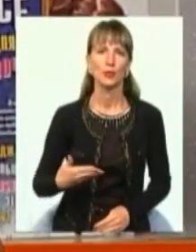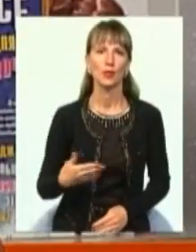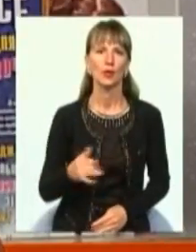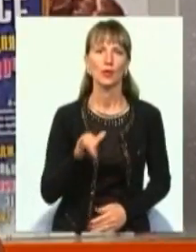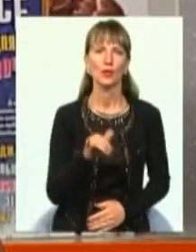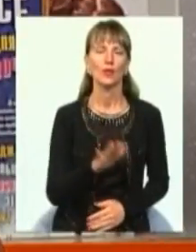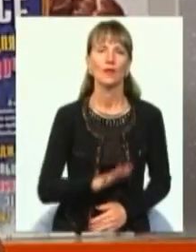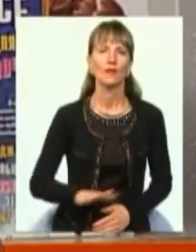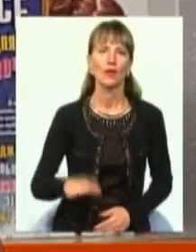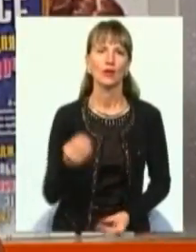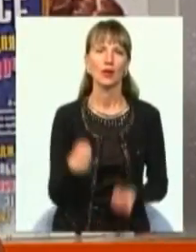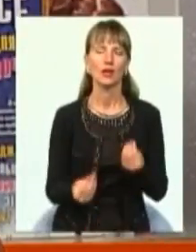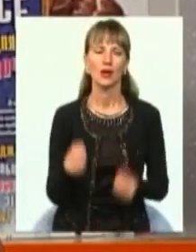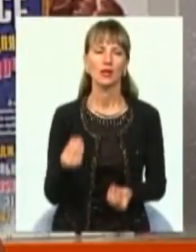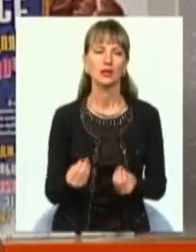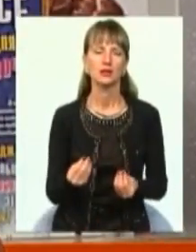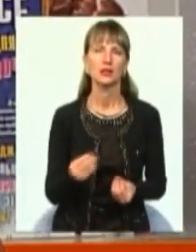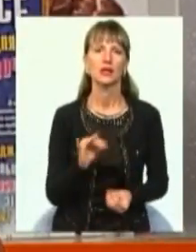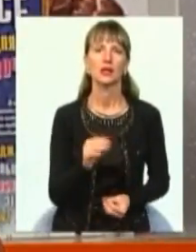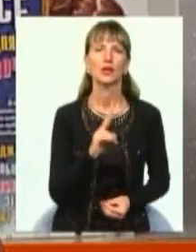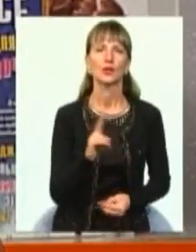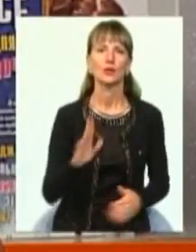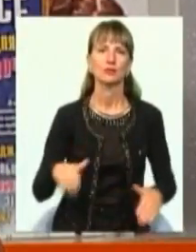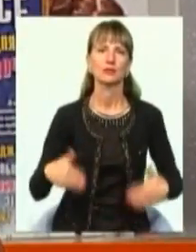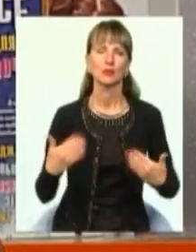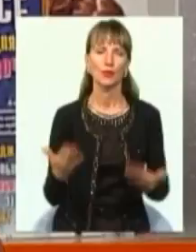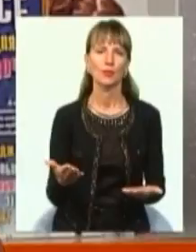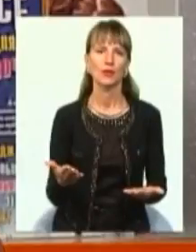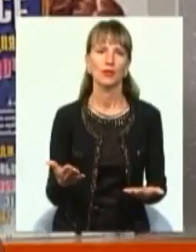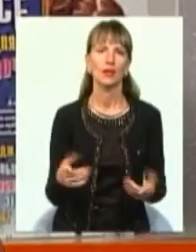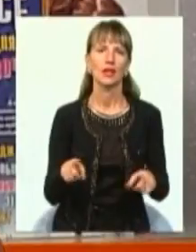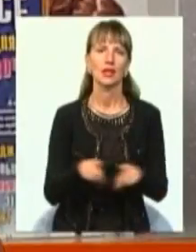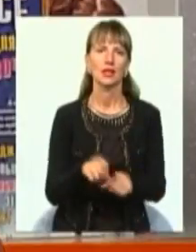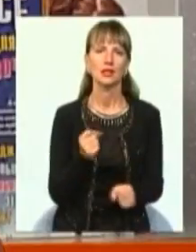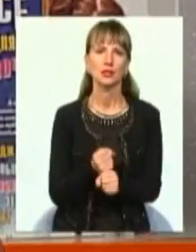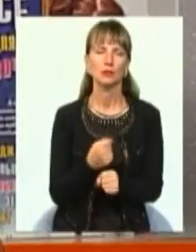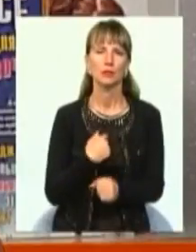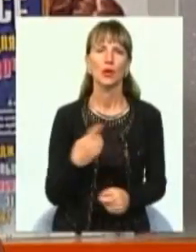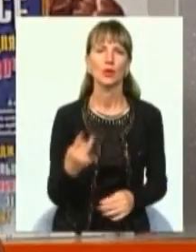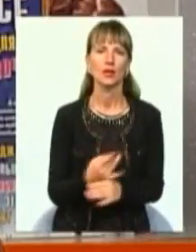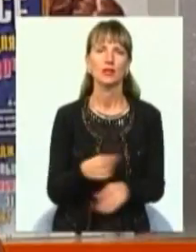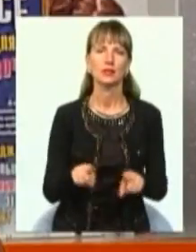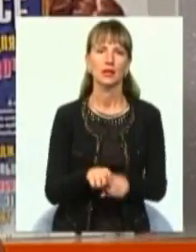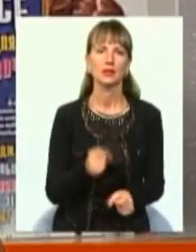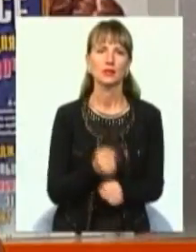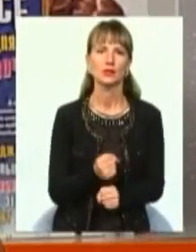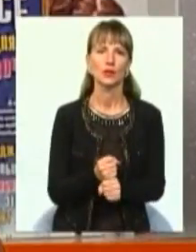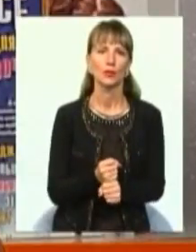дворі гралися, і хтось запропонував так зробити. Ми один раз так зробили.